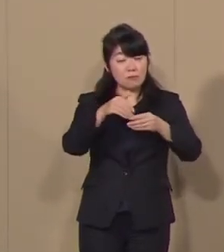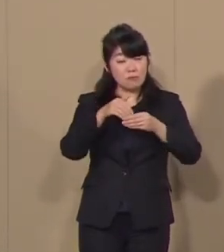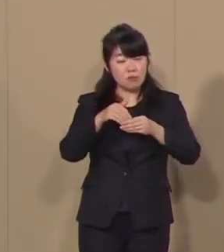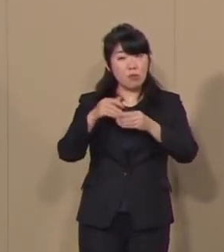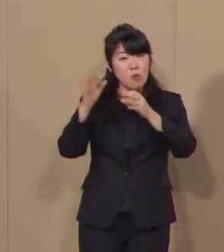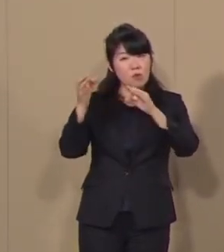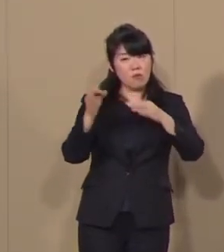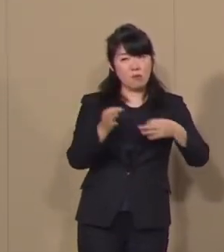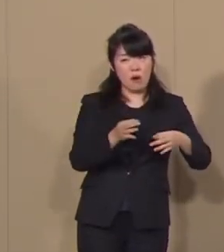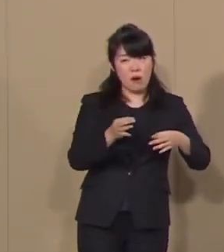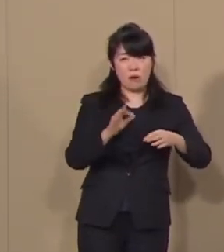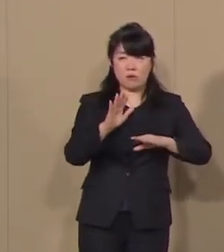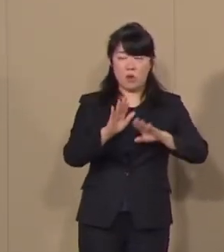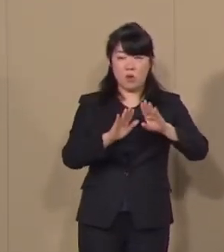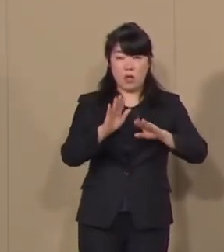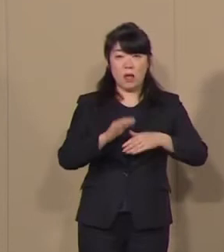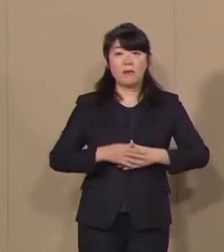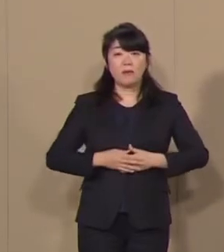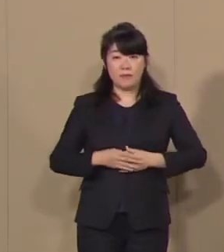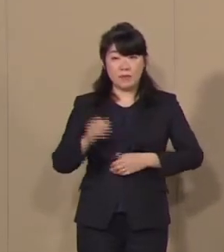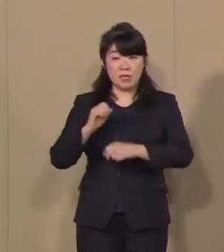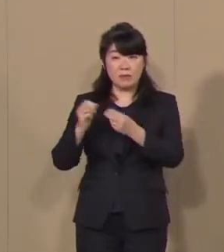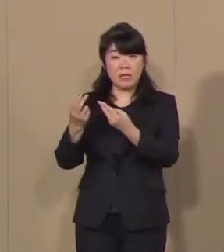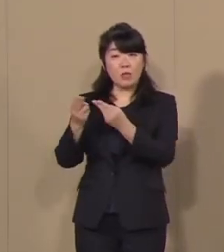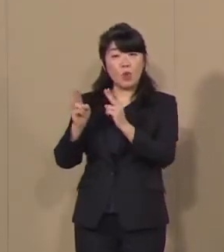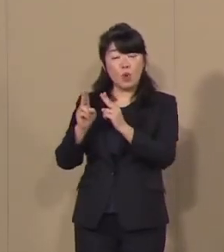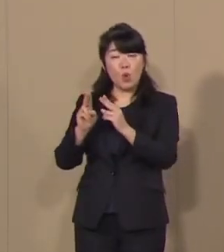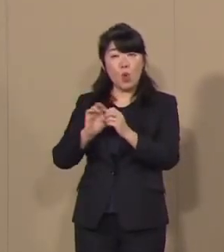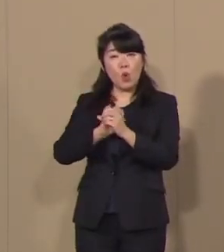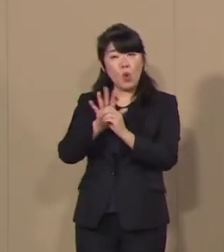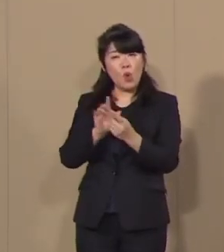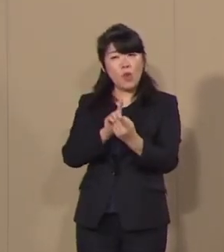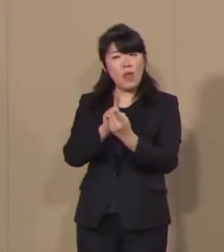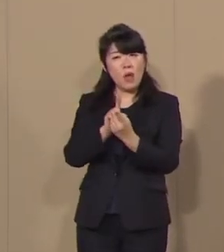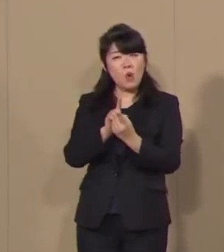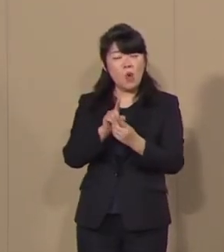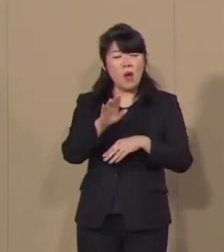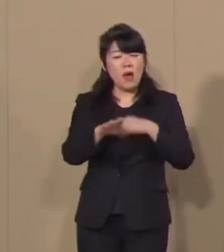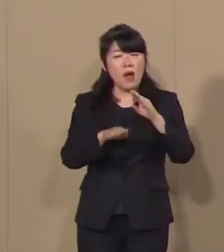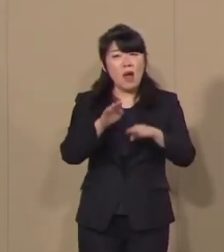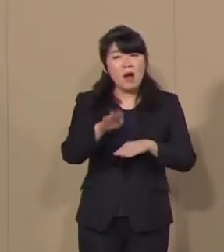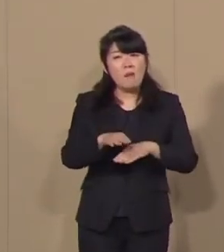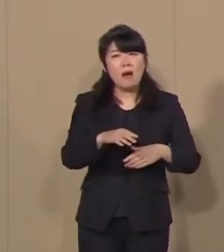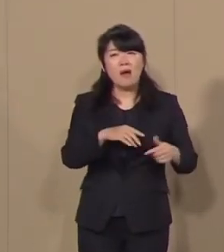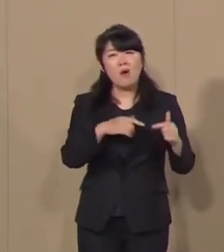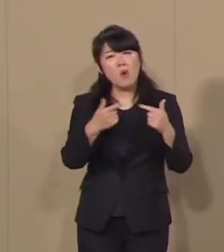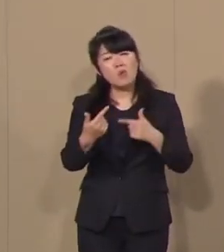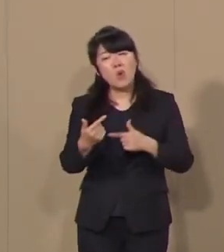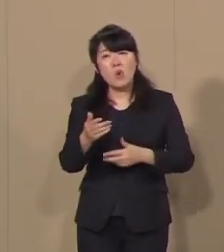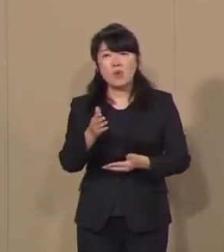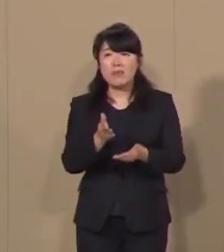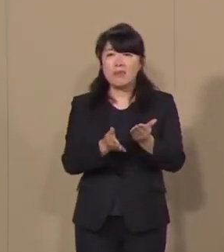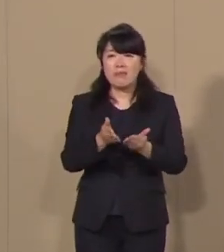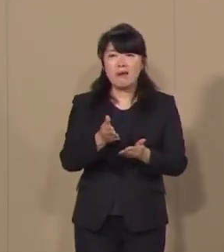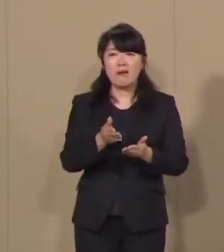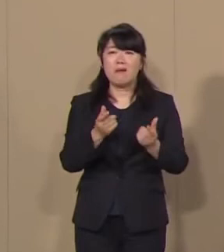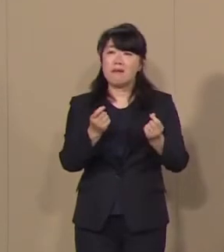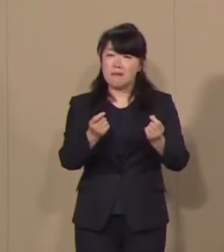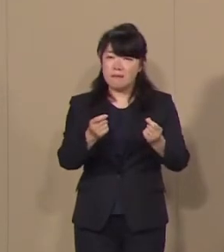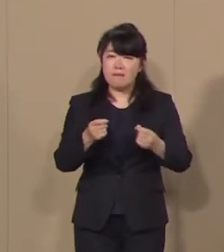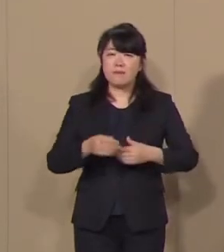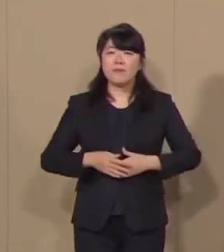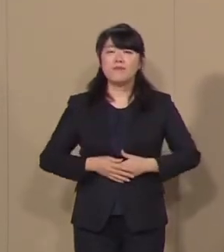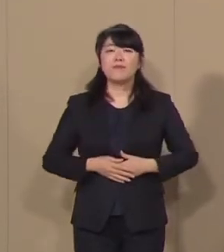ます自民党の頃の対策あまりに後で5ていあまりに小規模です